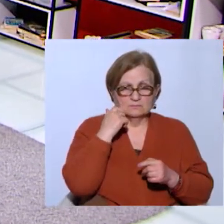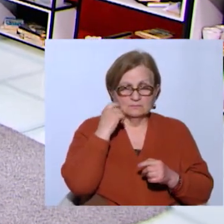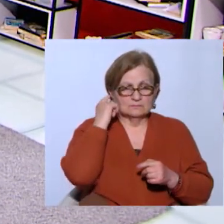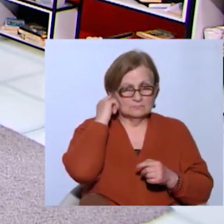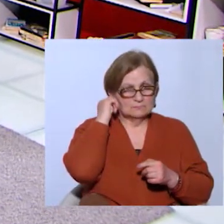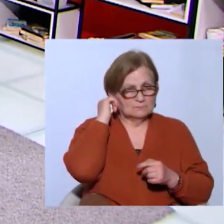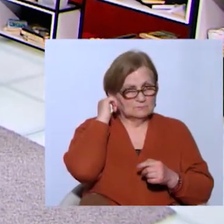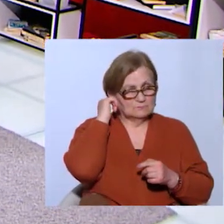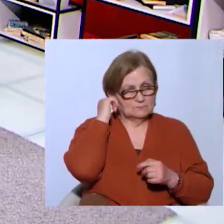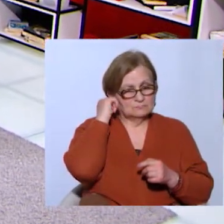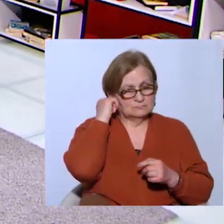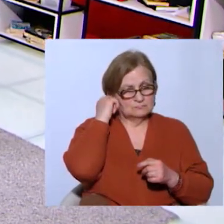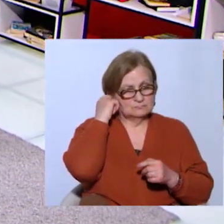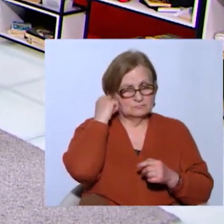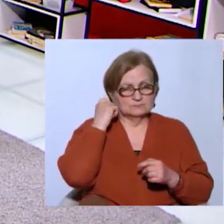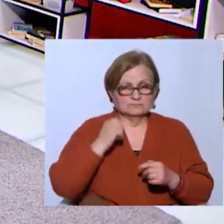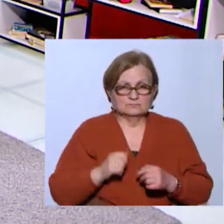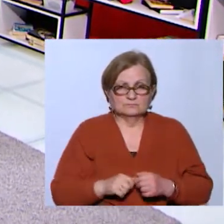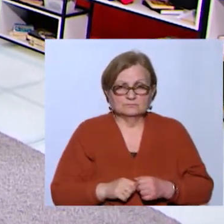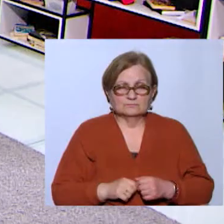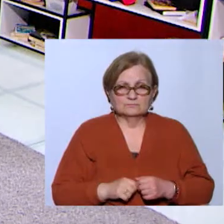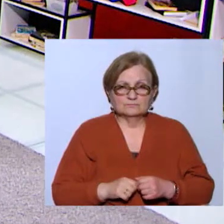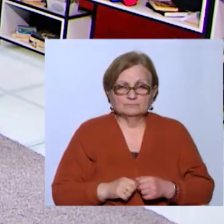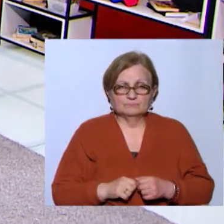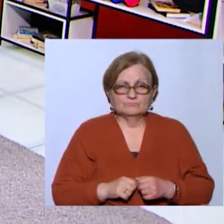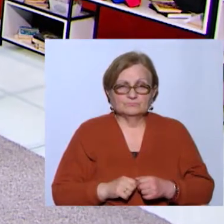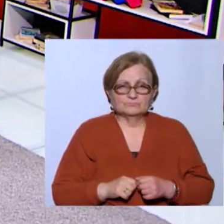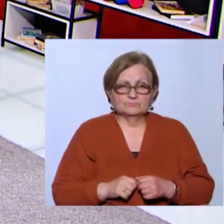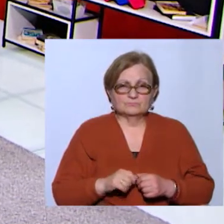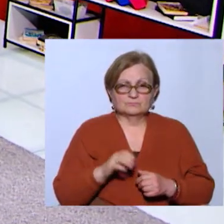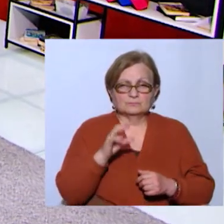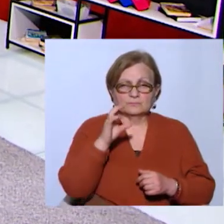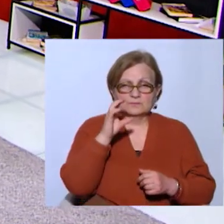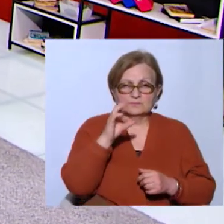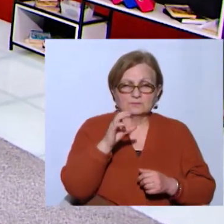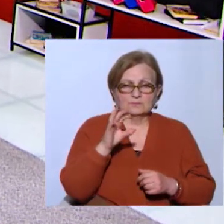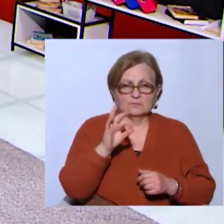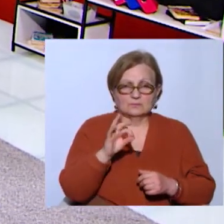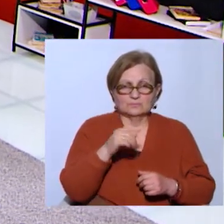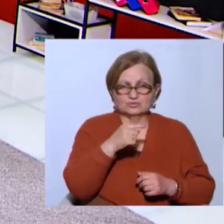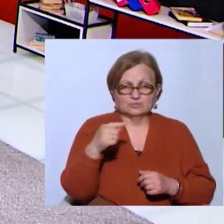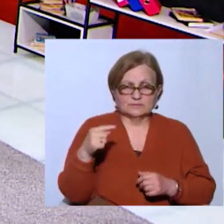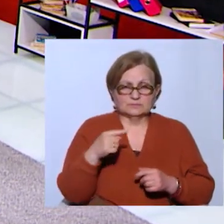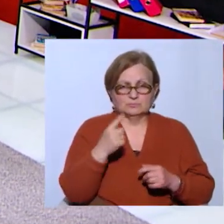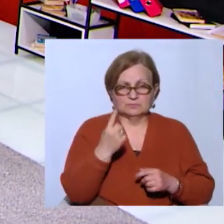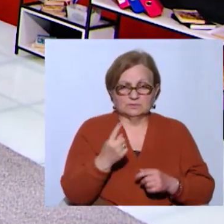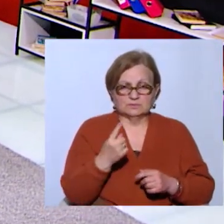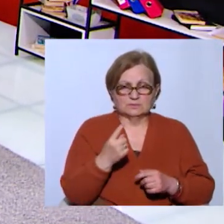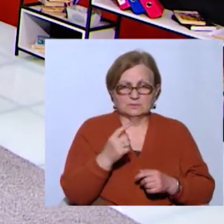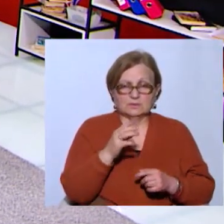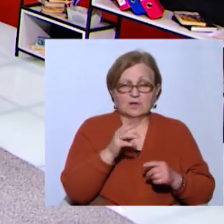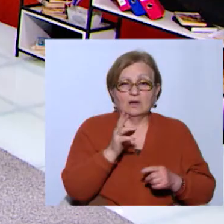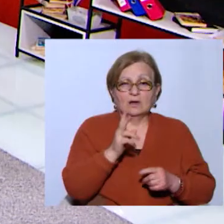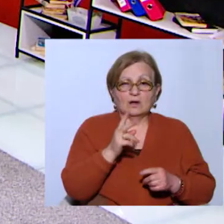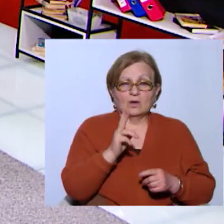სინუს 30 გრადუსი იმ სამკუთხედში იქნება CO შეფარდებული 1-თან,